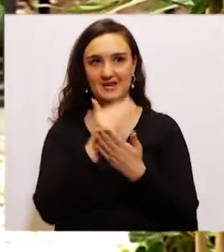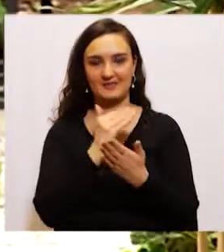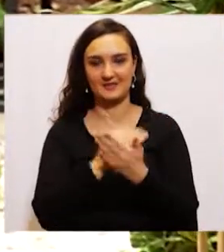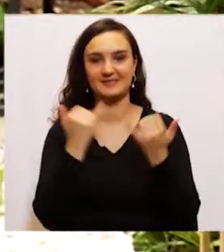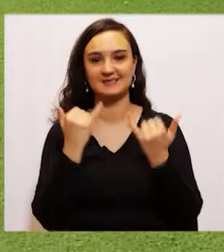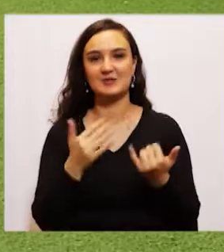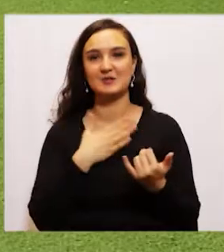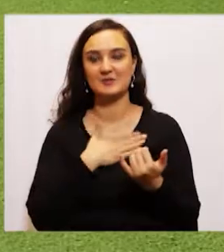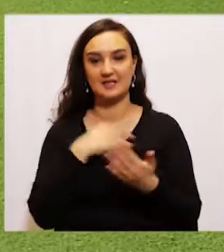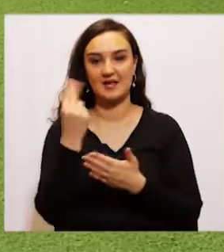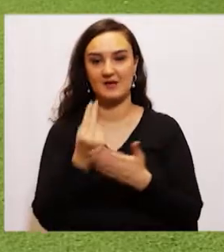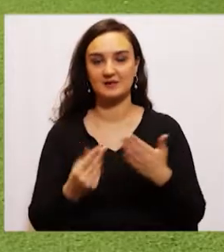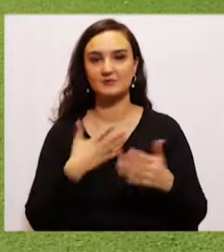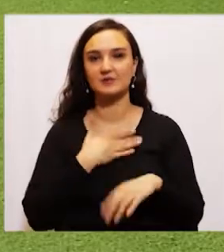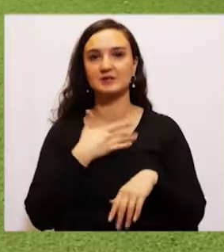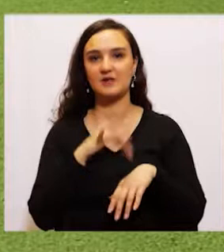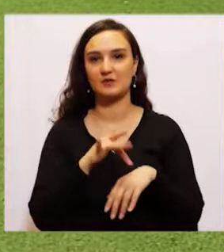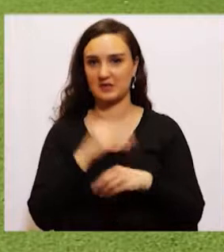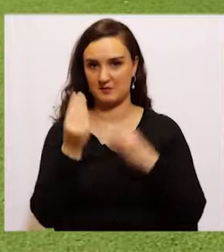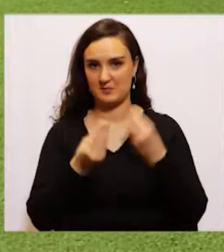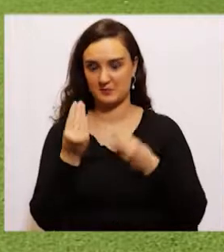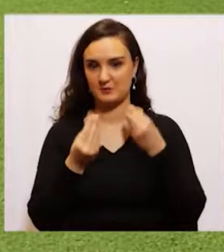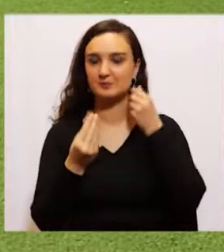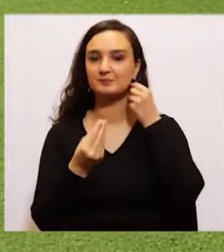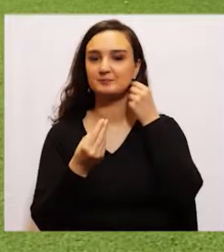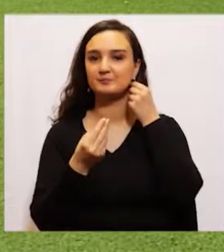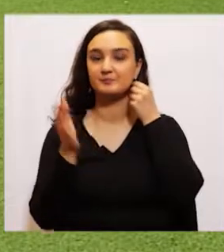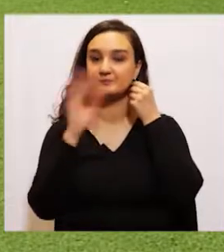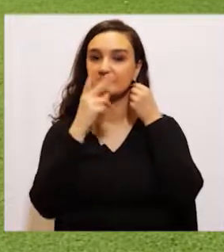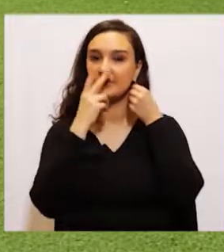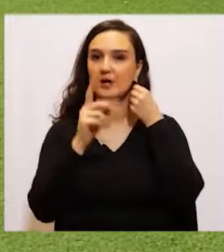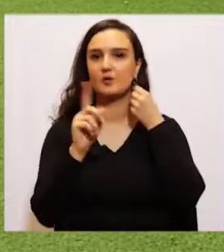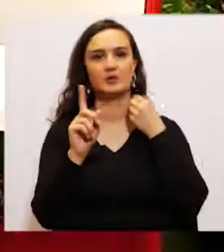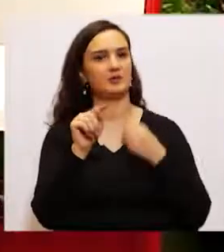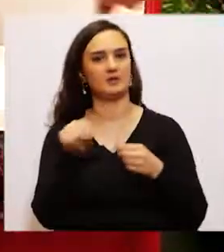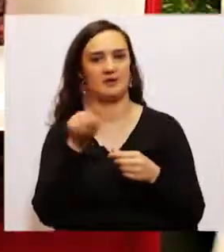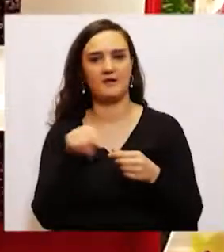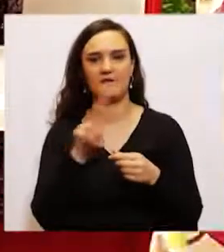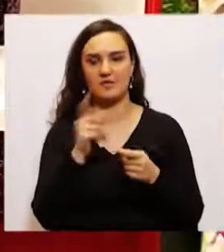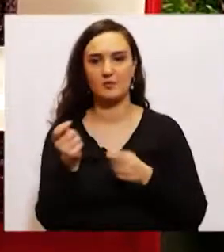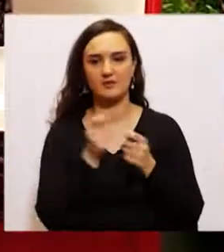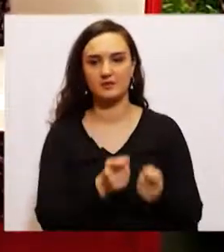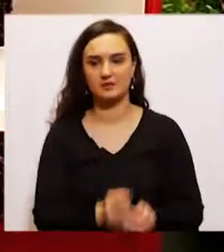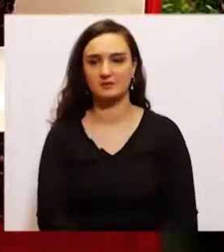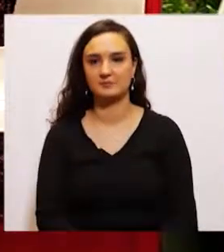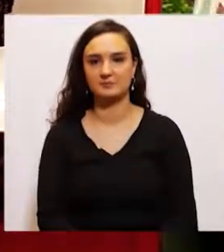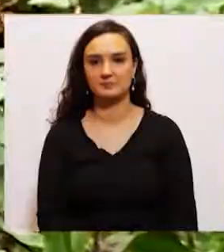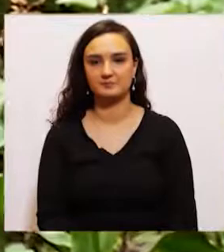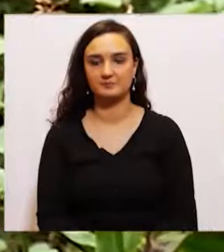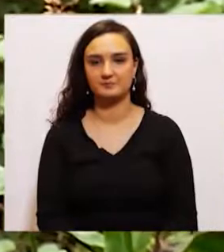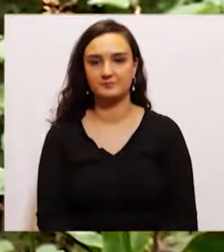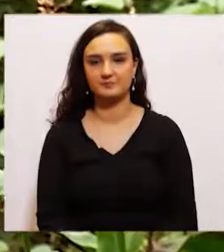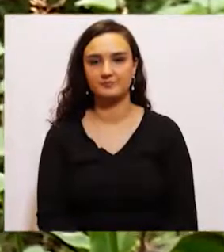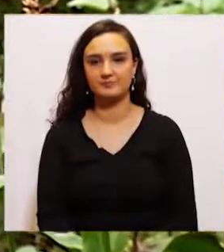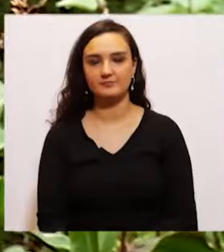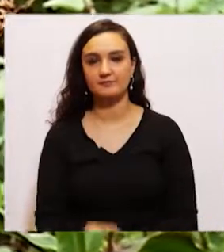დღეს ჩვენ დავხატავთ ჩვენ საყვარელ სათამაშოს. აბა ნახოთ რა მოიყვანეს, ვინ მოიყვანეს გოგოებმა.